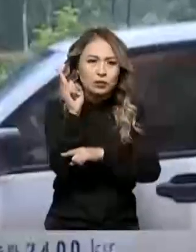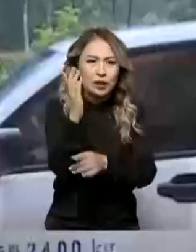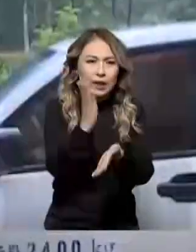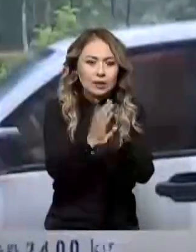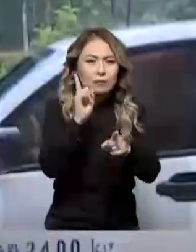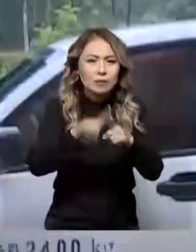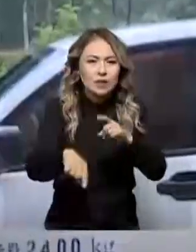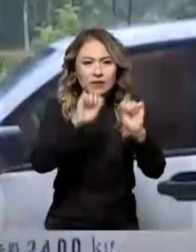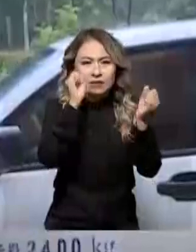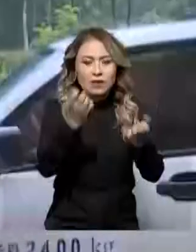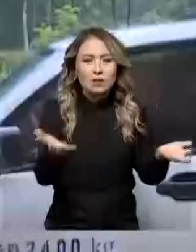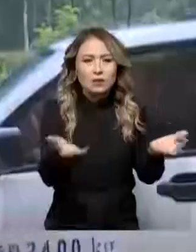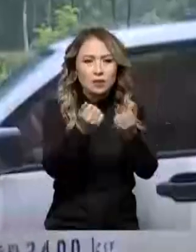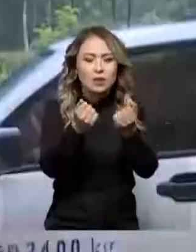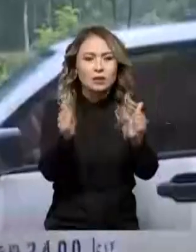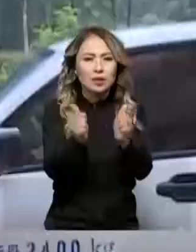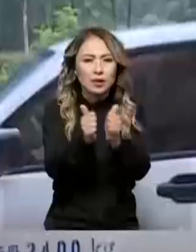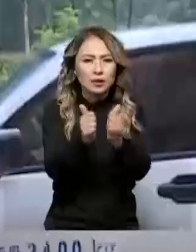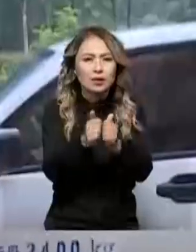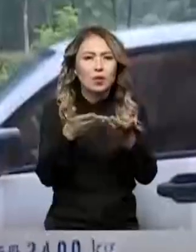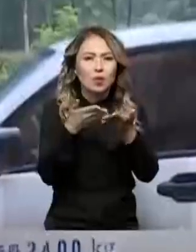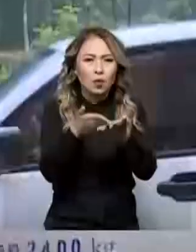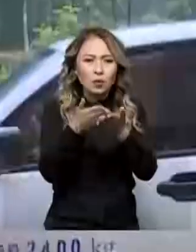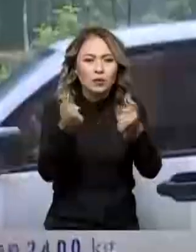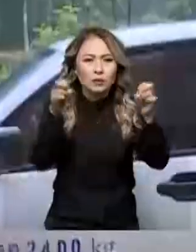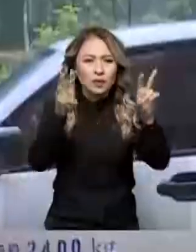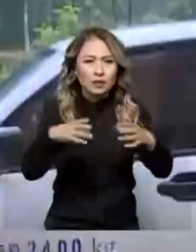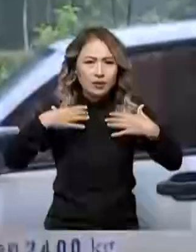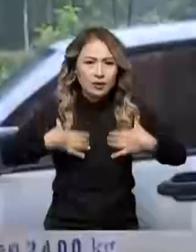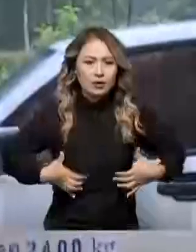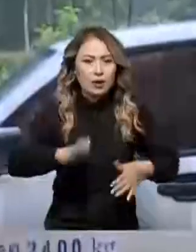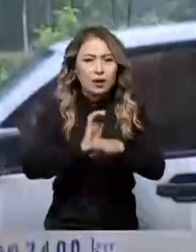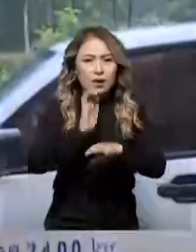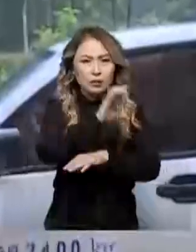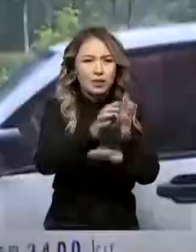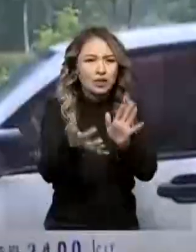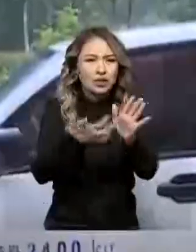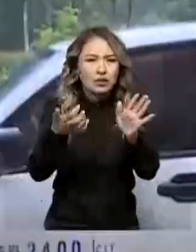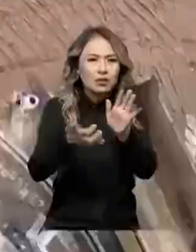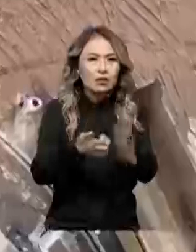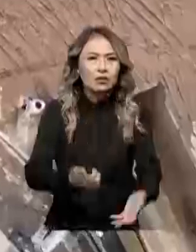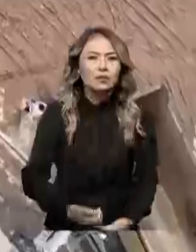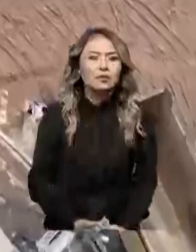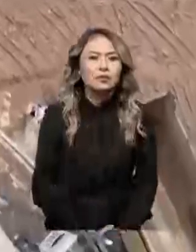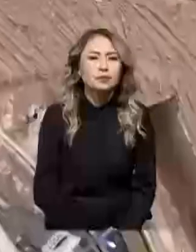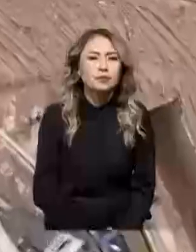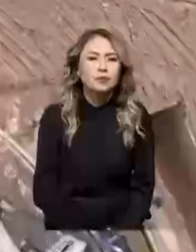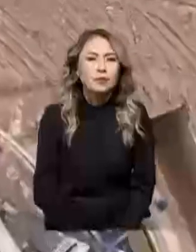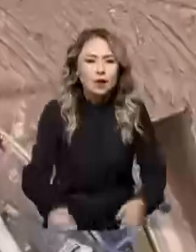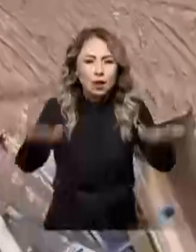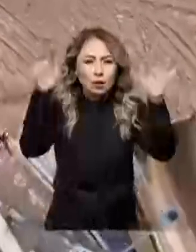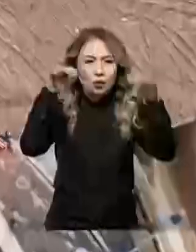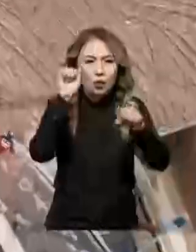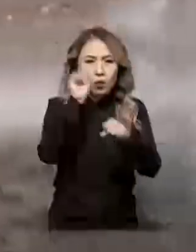әрекет ету бюросы құтқарушылармен бірге қайық және арнайы құтқару кеудешелерін жібергенімен жеткіліксіз болып жатыр. Жауын тоқтап,